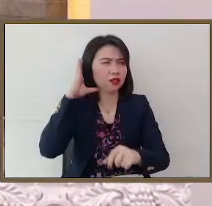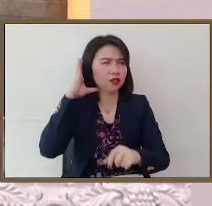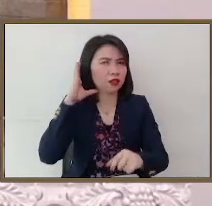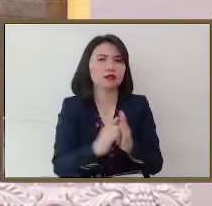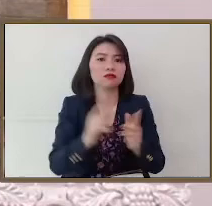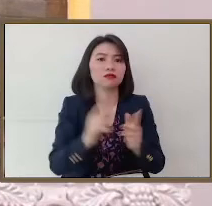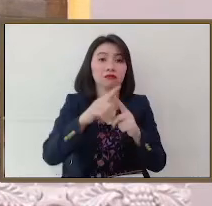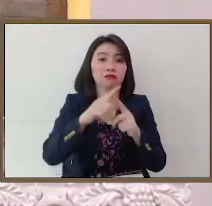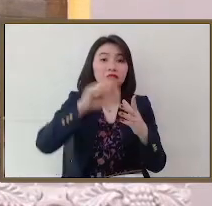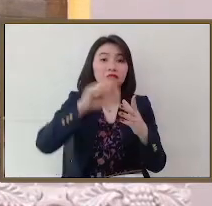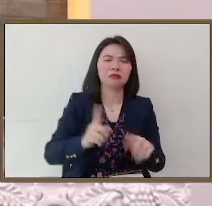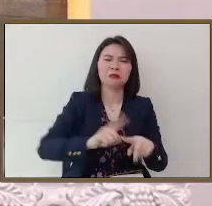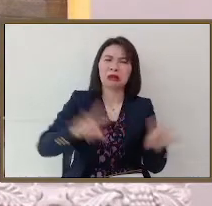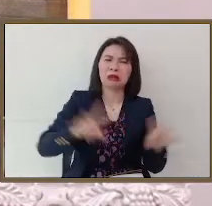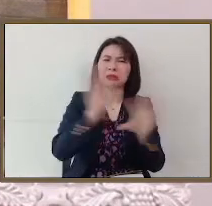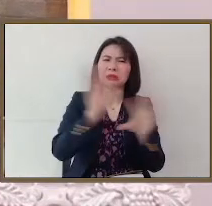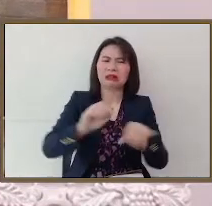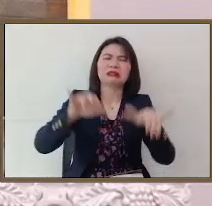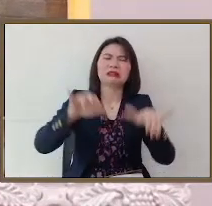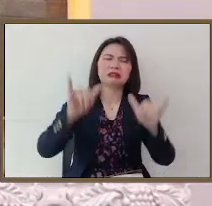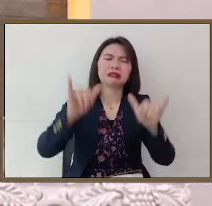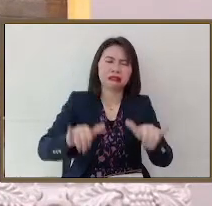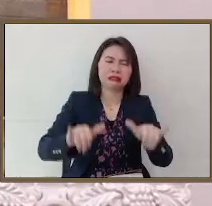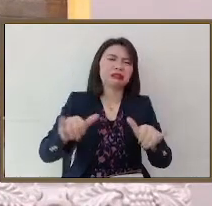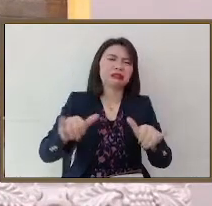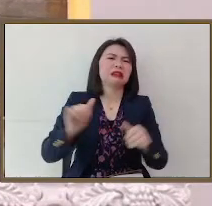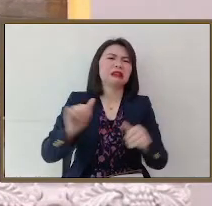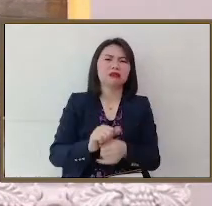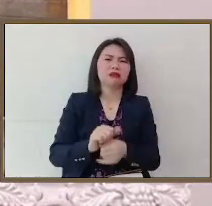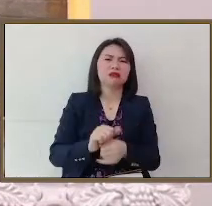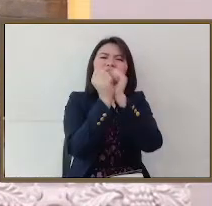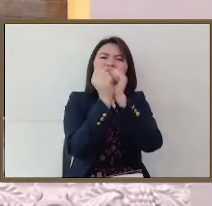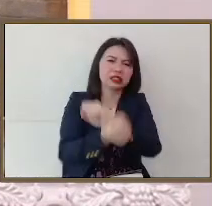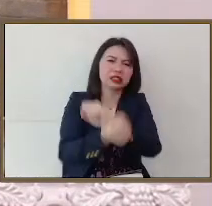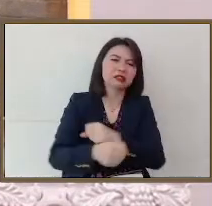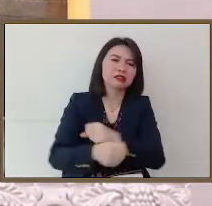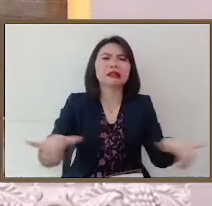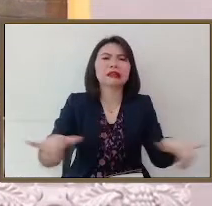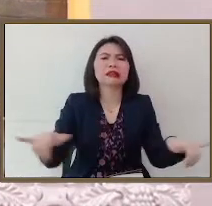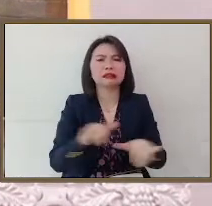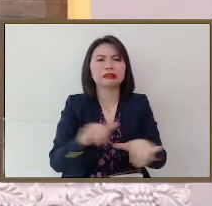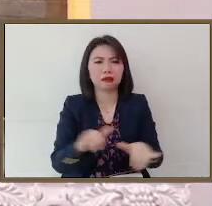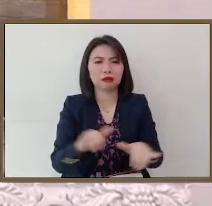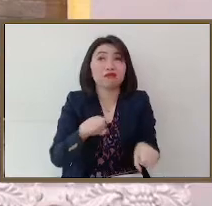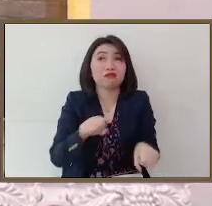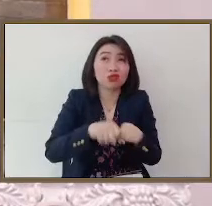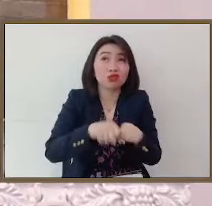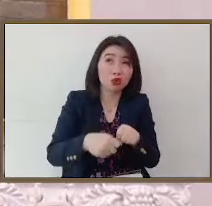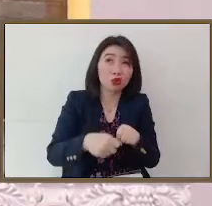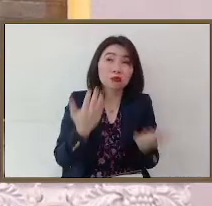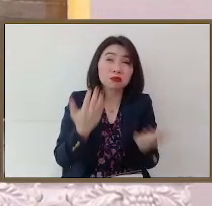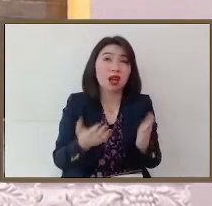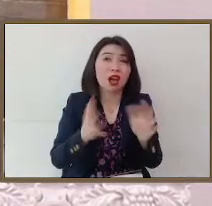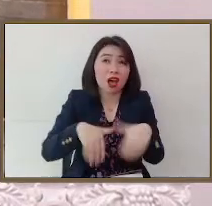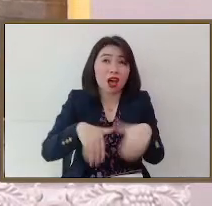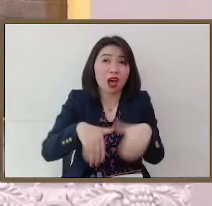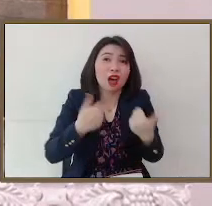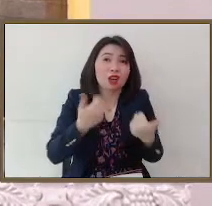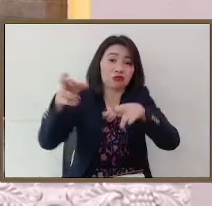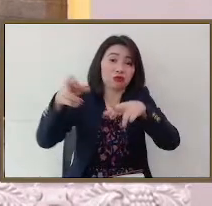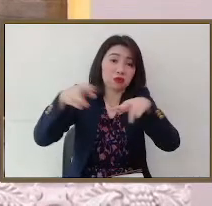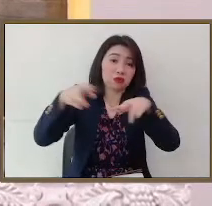bakit parang walang pagbabago sa ating buhay? So it might be sa pagtanggap natin ng